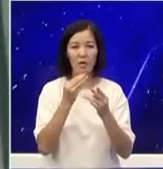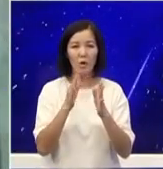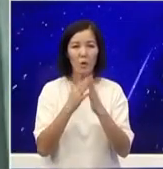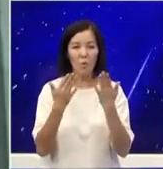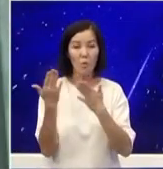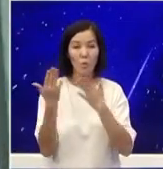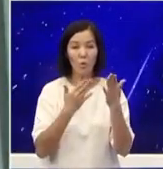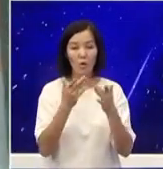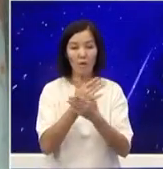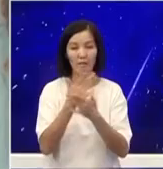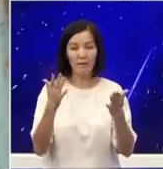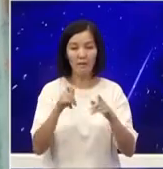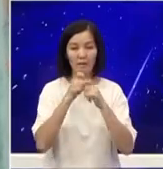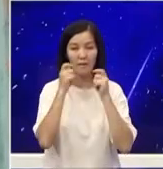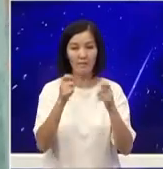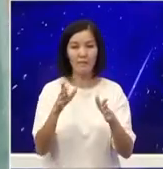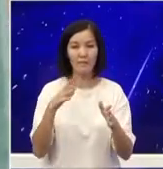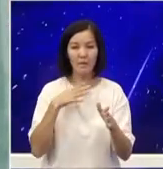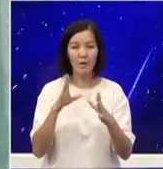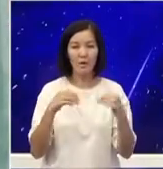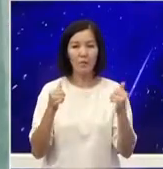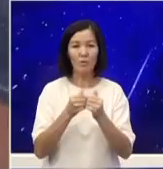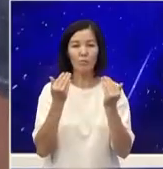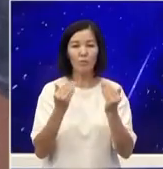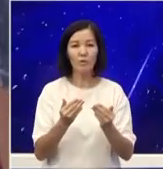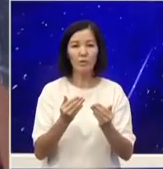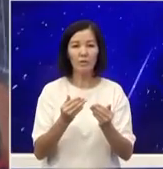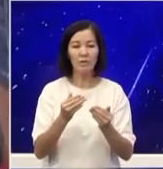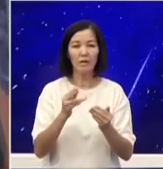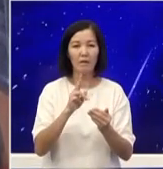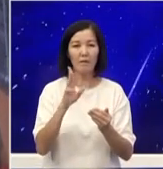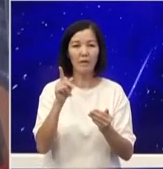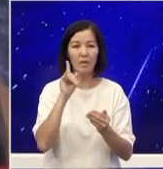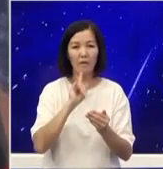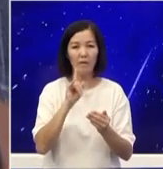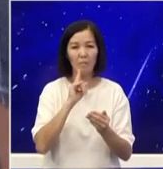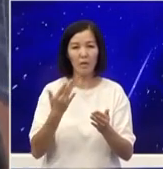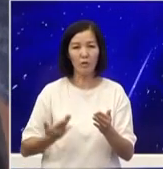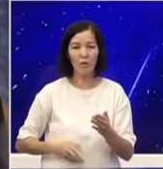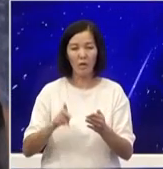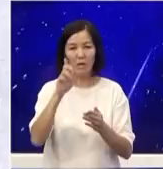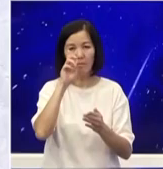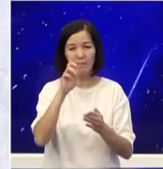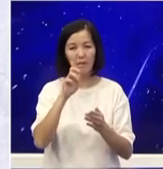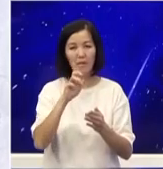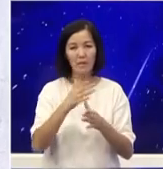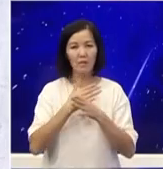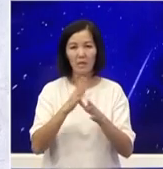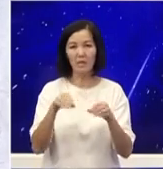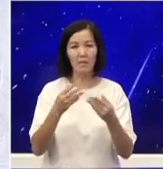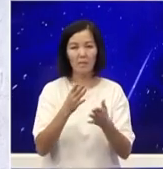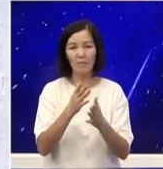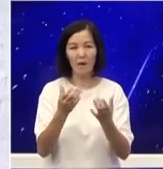Үйіндегі үш оқушыға қалам, қағаз, сөмке үлестірді. Бұл отбасы бүгінде жалдамалы пәтерде тұрады. Мемлекеттен ешқандай жәрдем